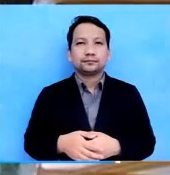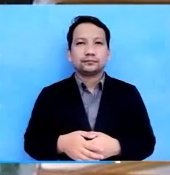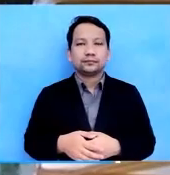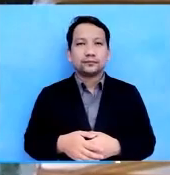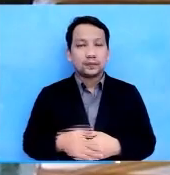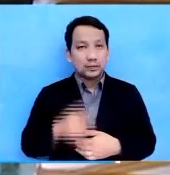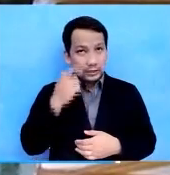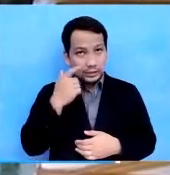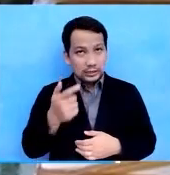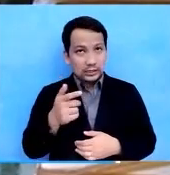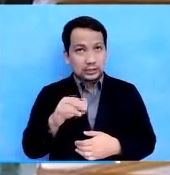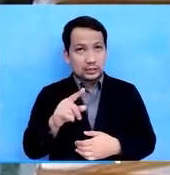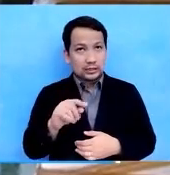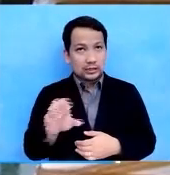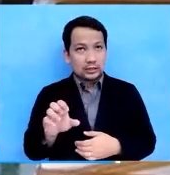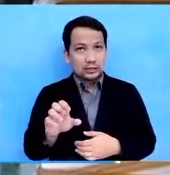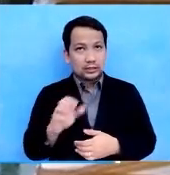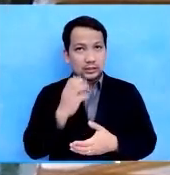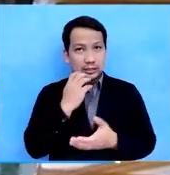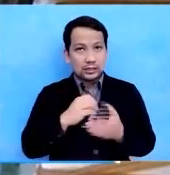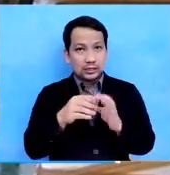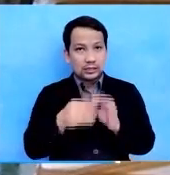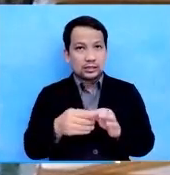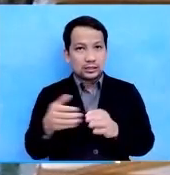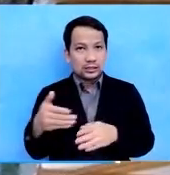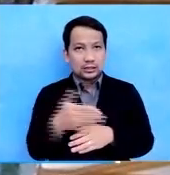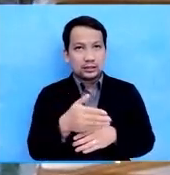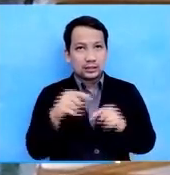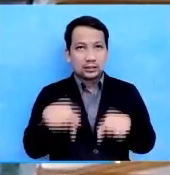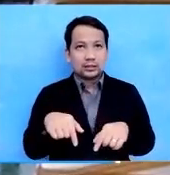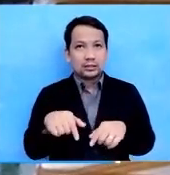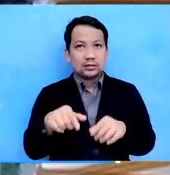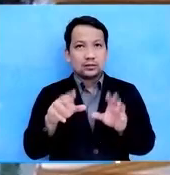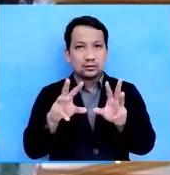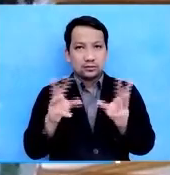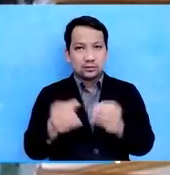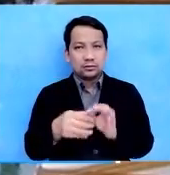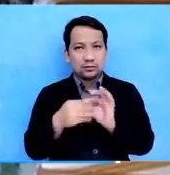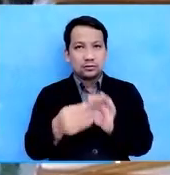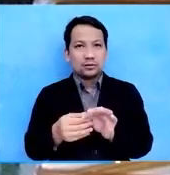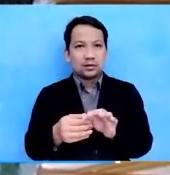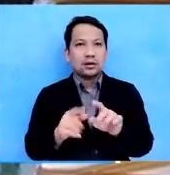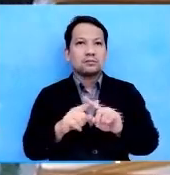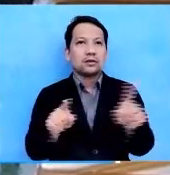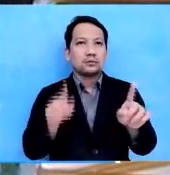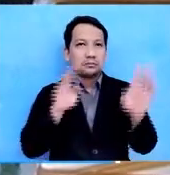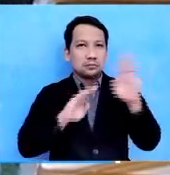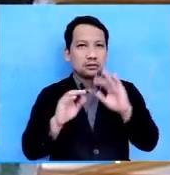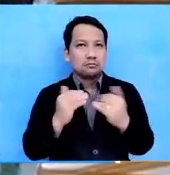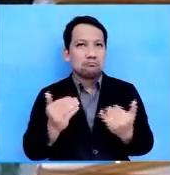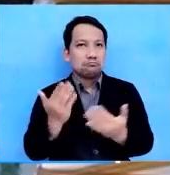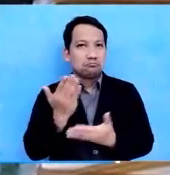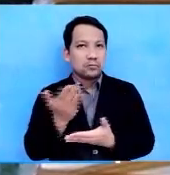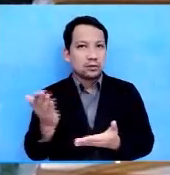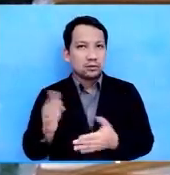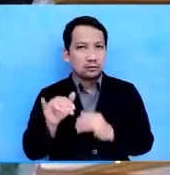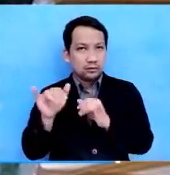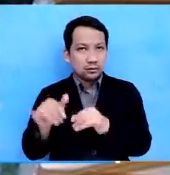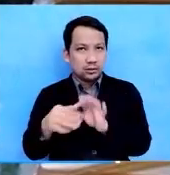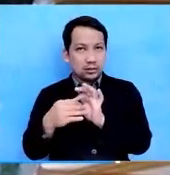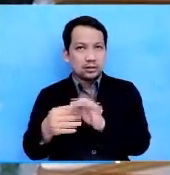Gretchen, matumal ang bentahan ng mga isda dito sa Commonwealth Market. Pero ang problema ay posibleng